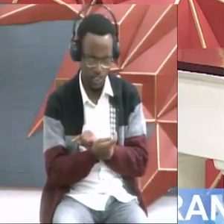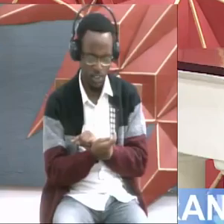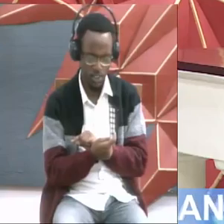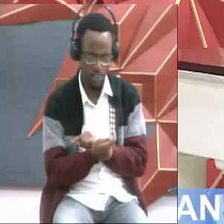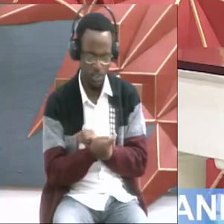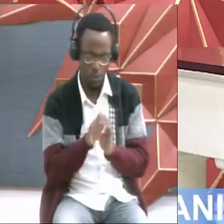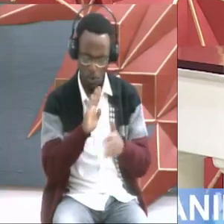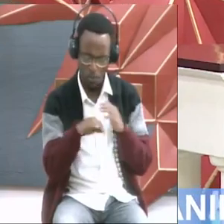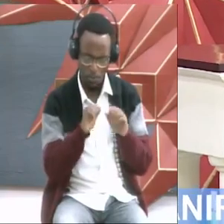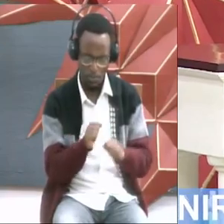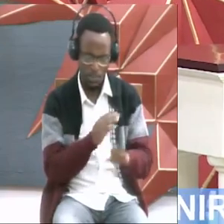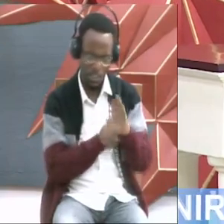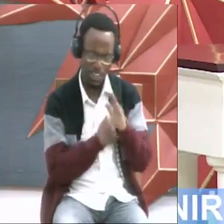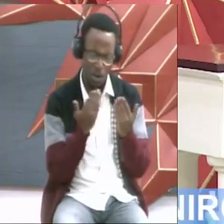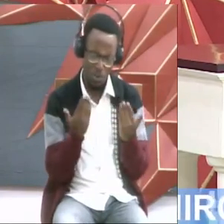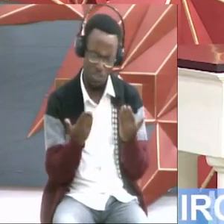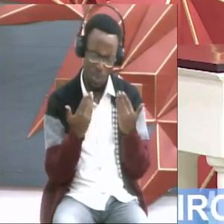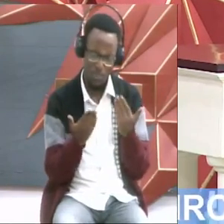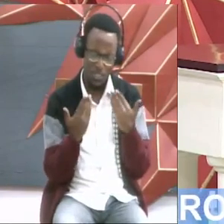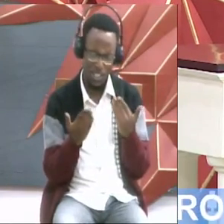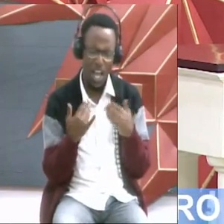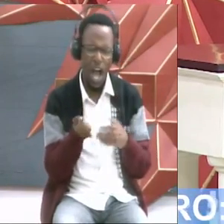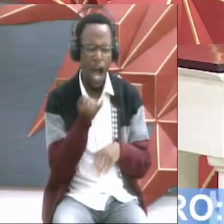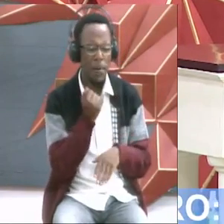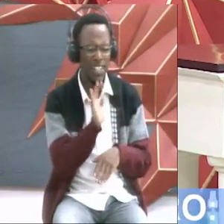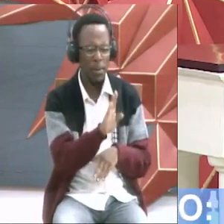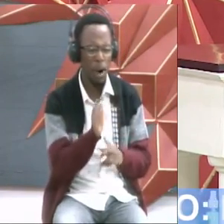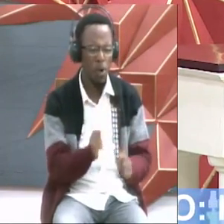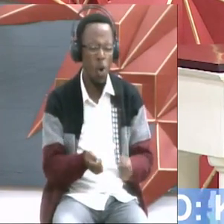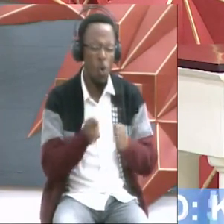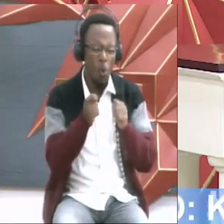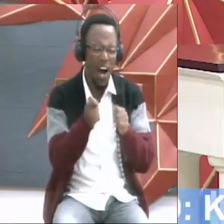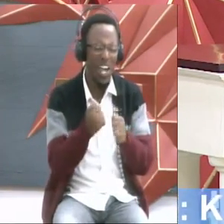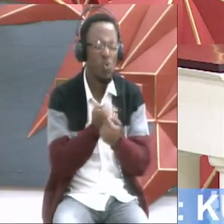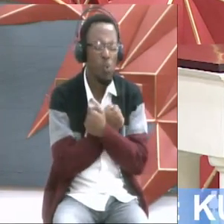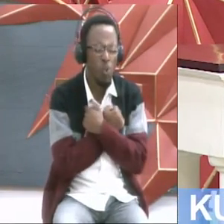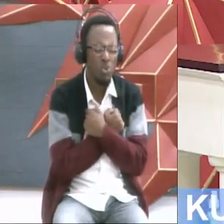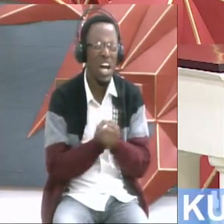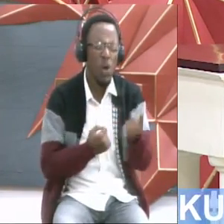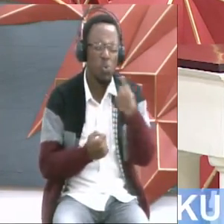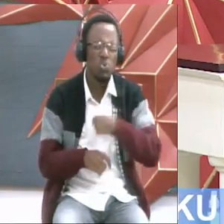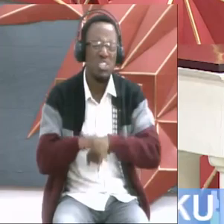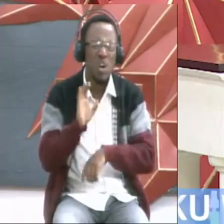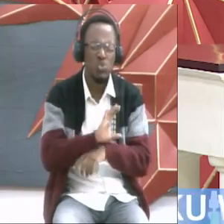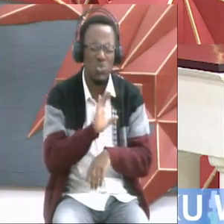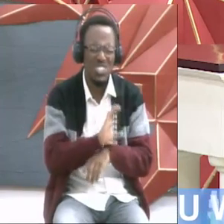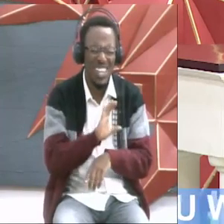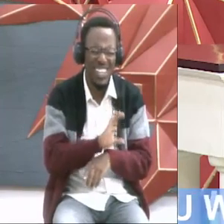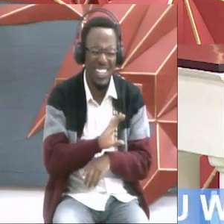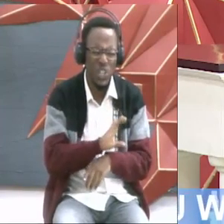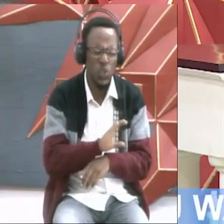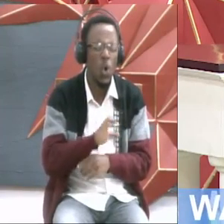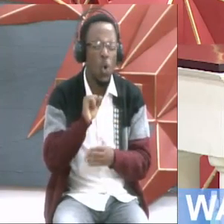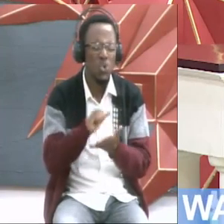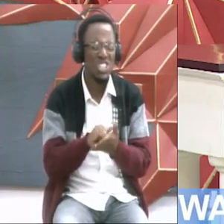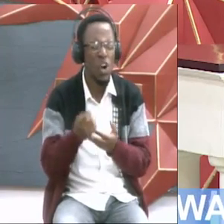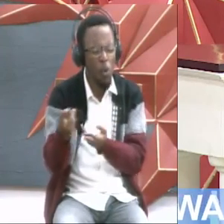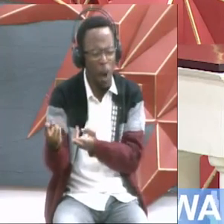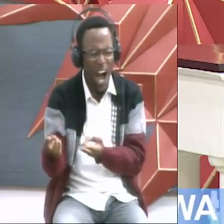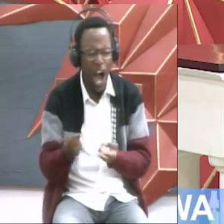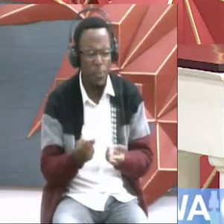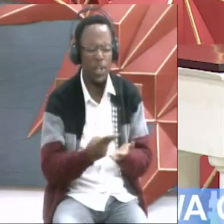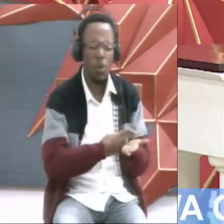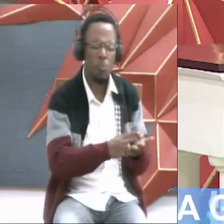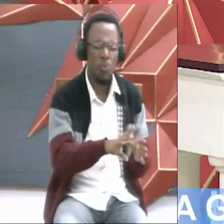byose. Ndagusabye ngo abana bawe ubahe gukunda amateraniro kugira ngo bahabwe amavuta yo ku